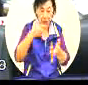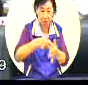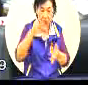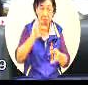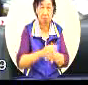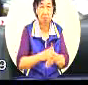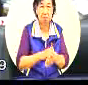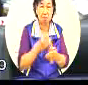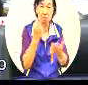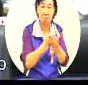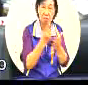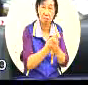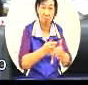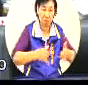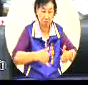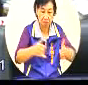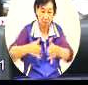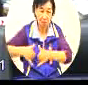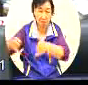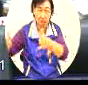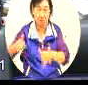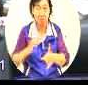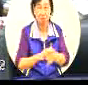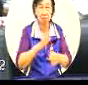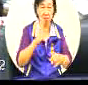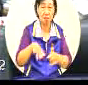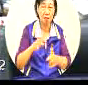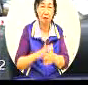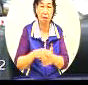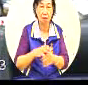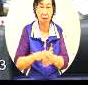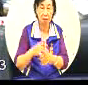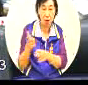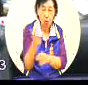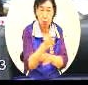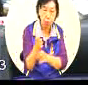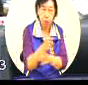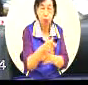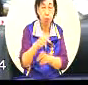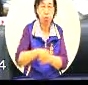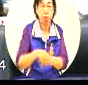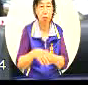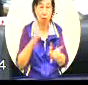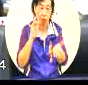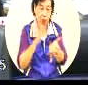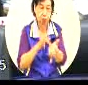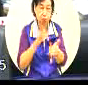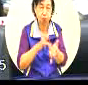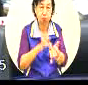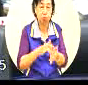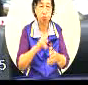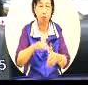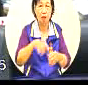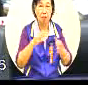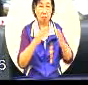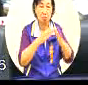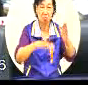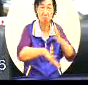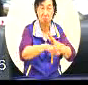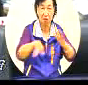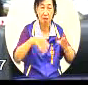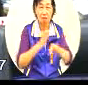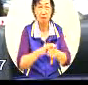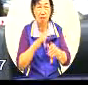街巷都有被喷洒过。那么很多的这个老幼妇孺就苦不堪言，因为他必须去家里面做很多的这个清